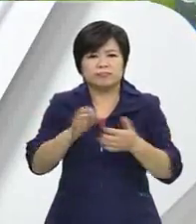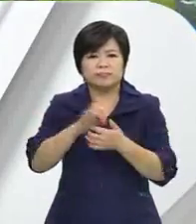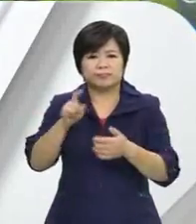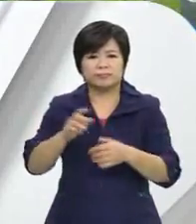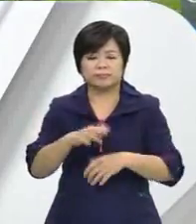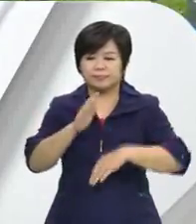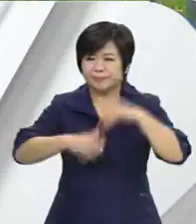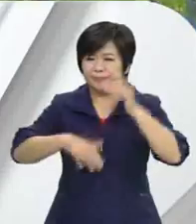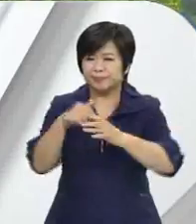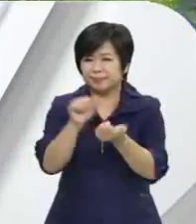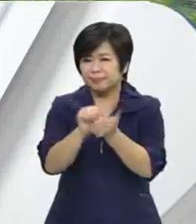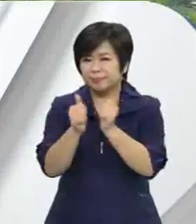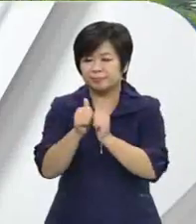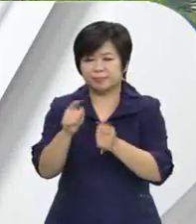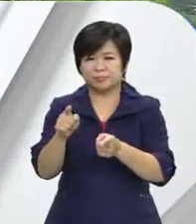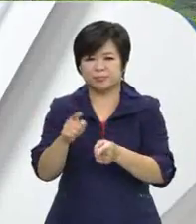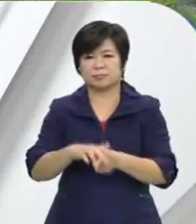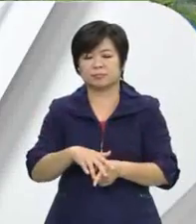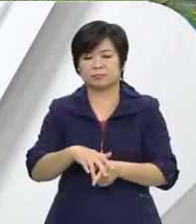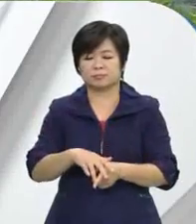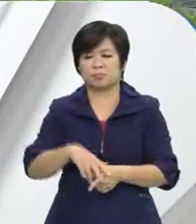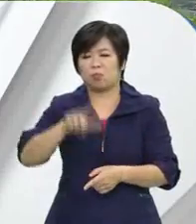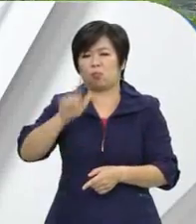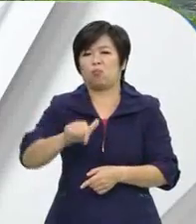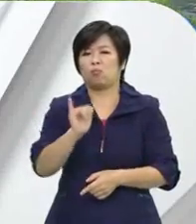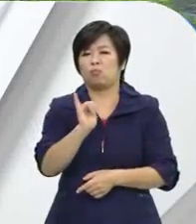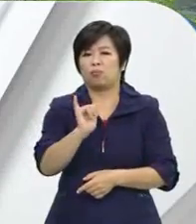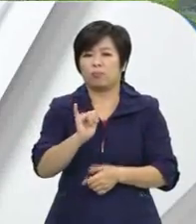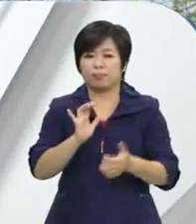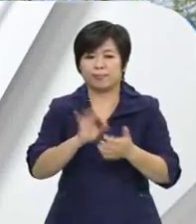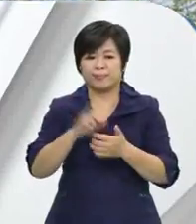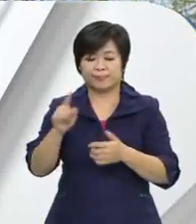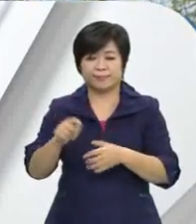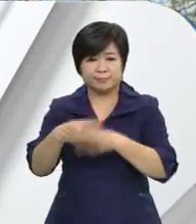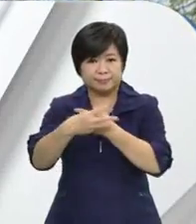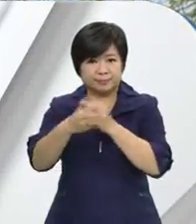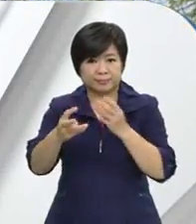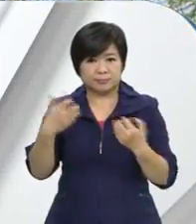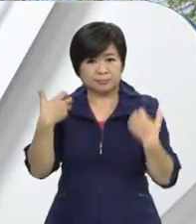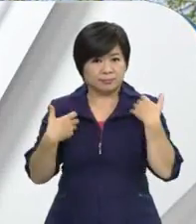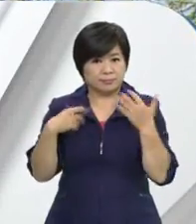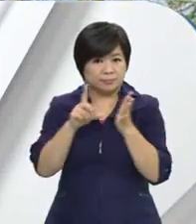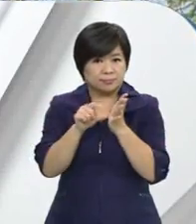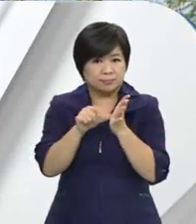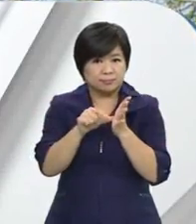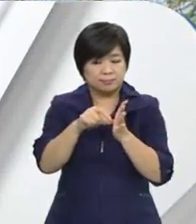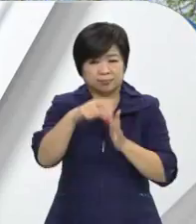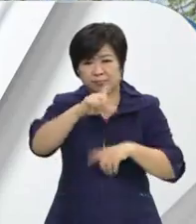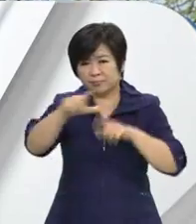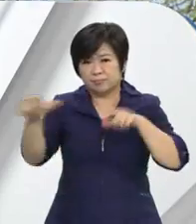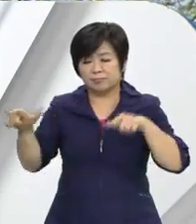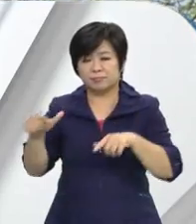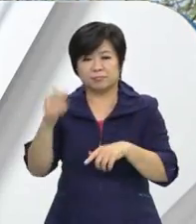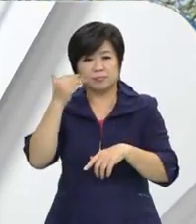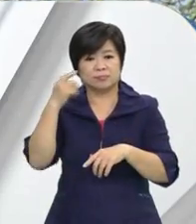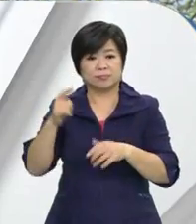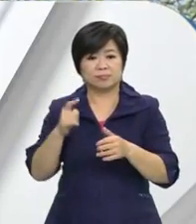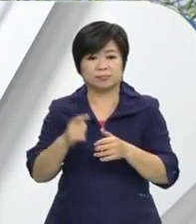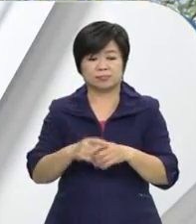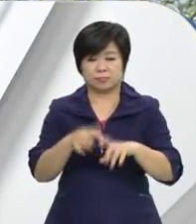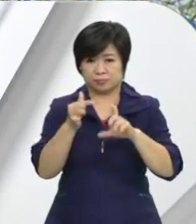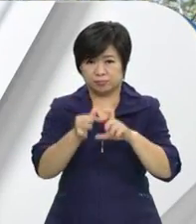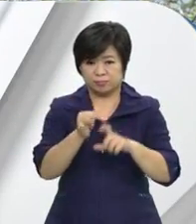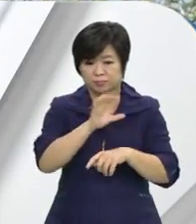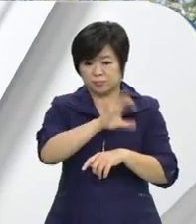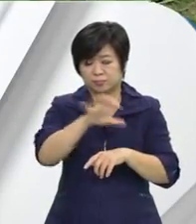父的产业算起来唔会过上熟。现家高山上班无限的时间都无相同，系共用本期整